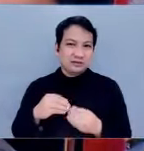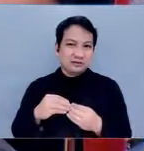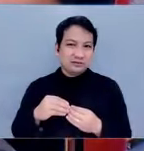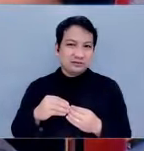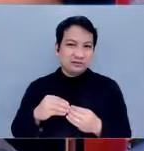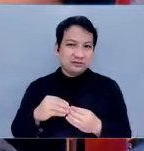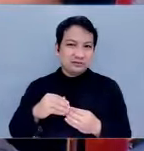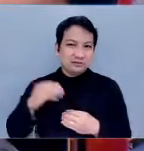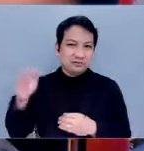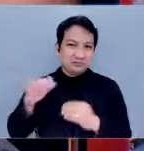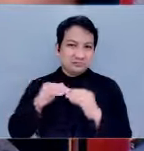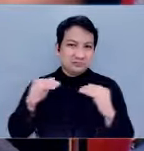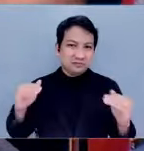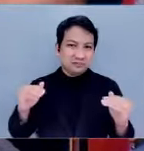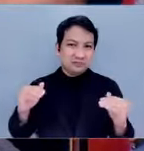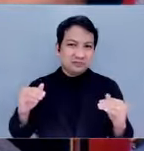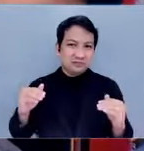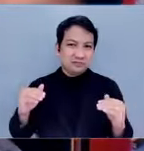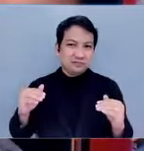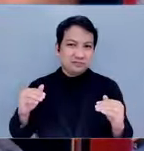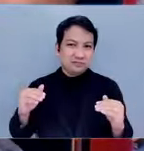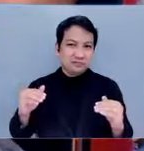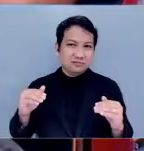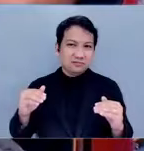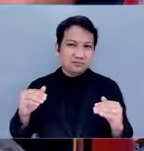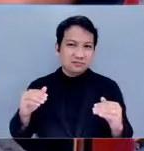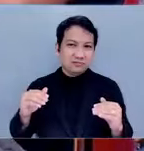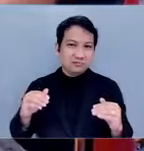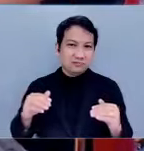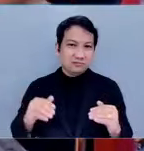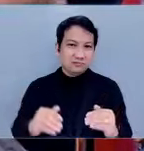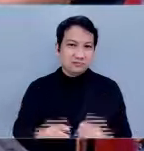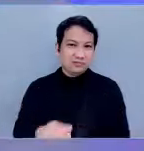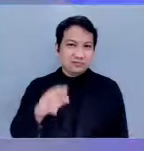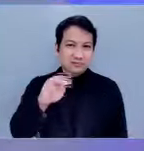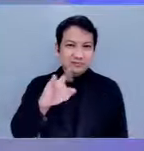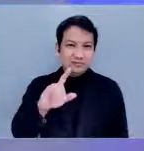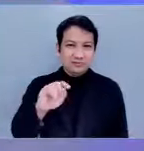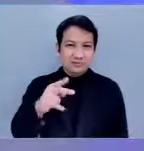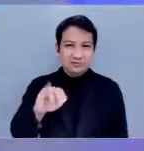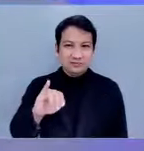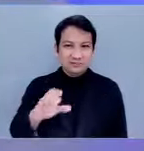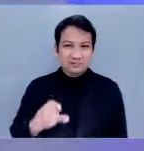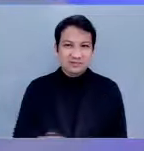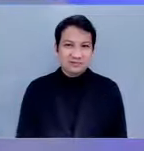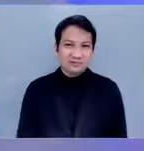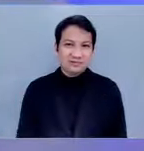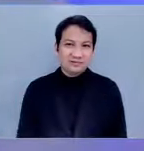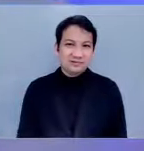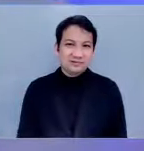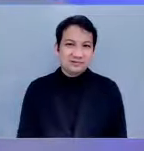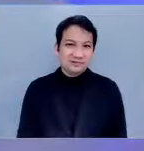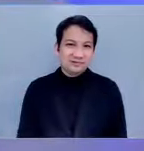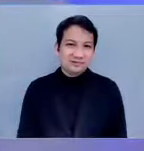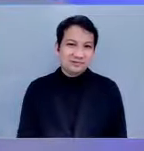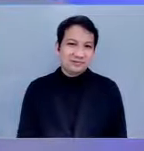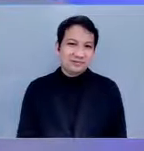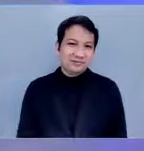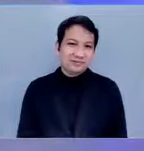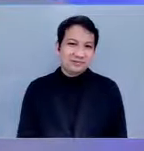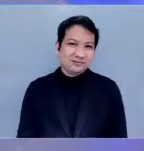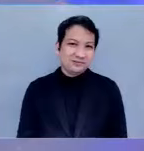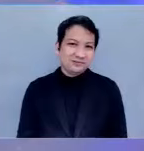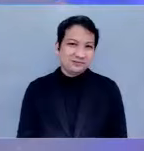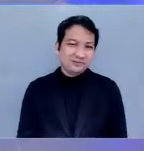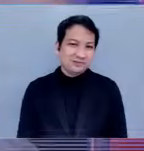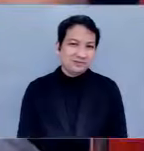eh. Yung, ano tawag doon? Yung mataas mythic, na level. Mythic glory. Yeah. Oh, nandun na siya eh, no? Wow! So, sang